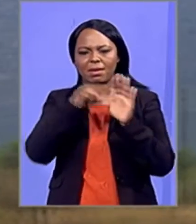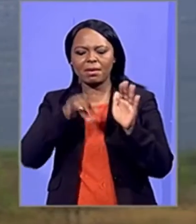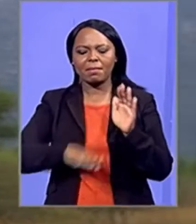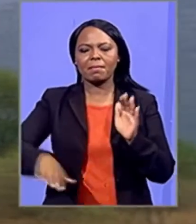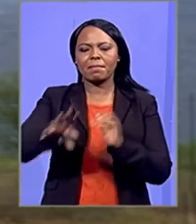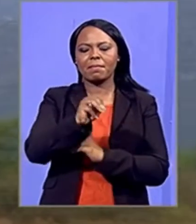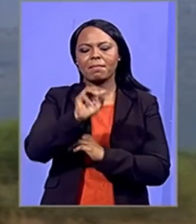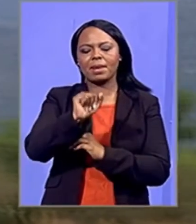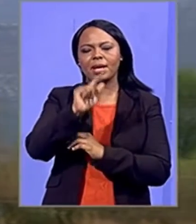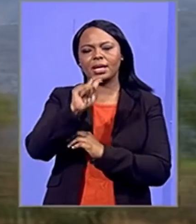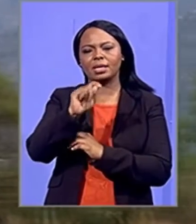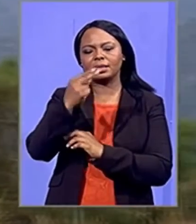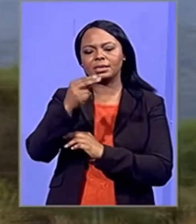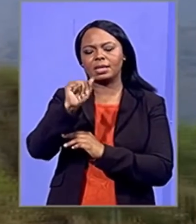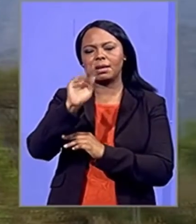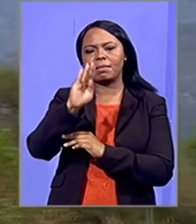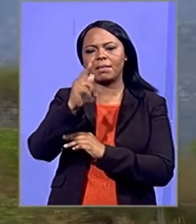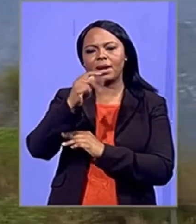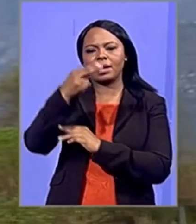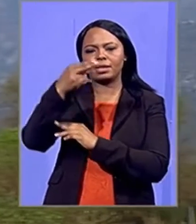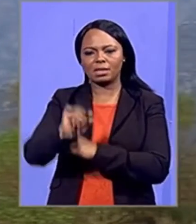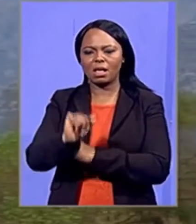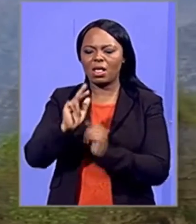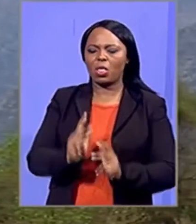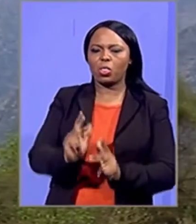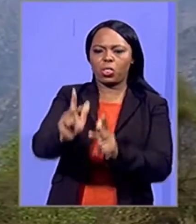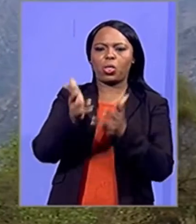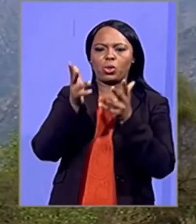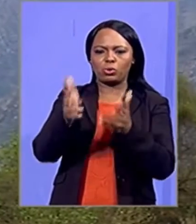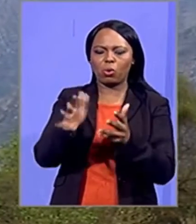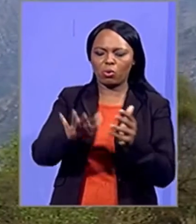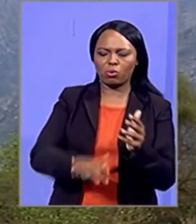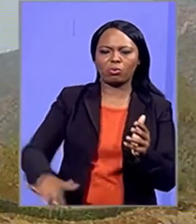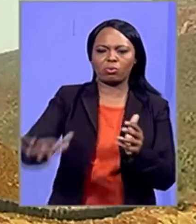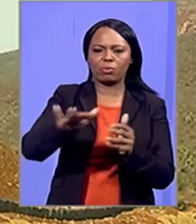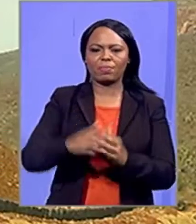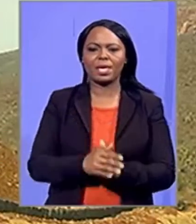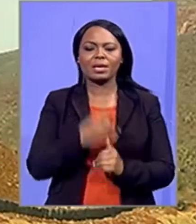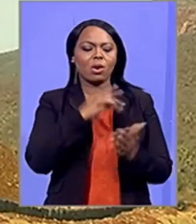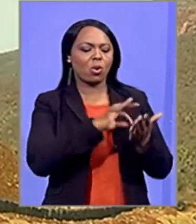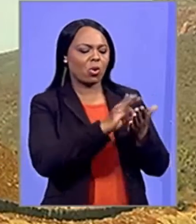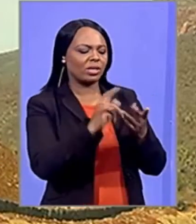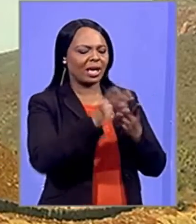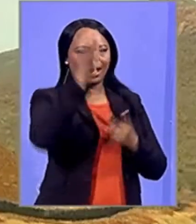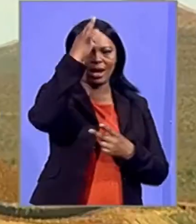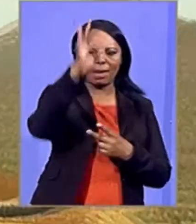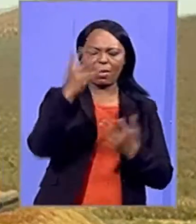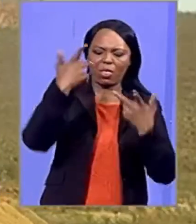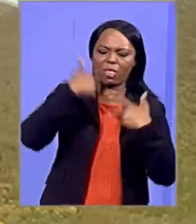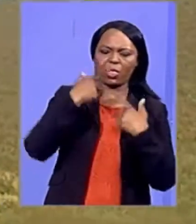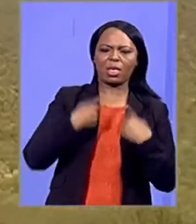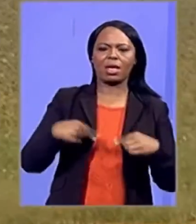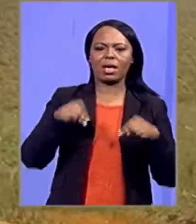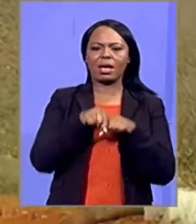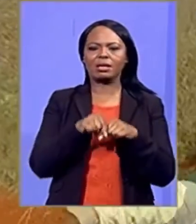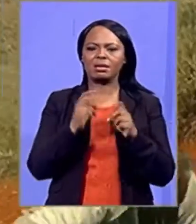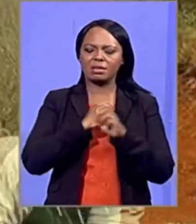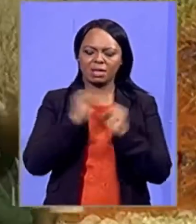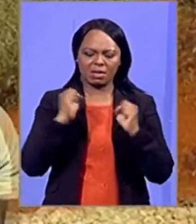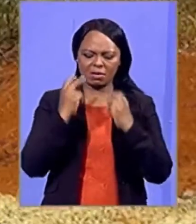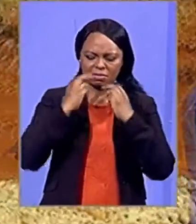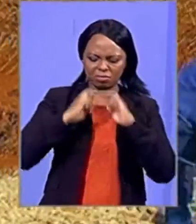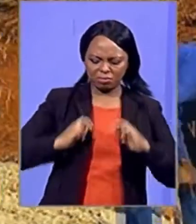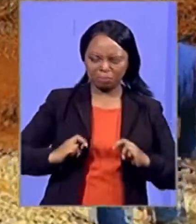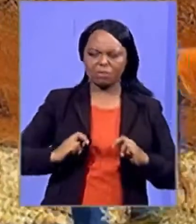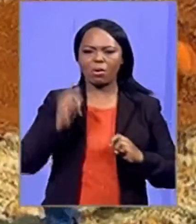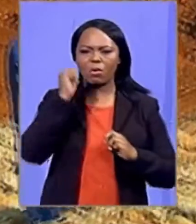Mathabatha yeo e tlogetšego e ahlamile. Ba re monkontraka le mmušo ba tlogetše nyanyeng ntle le gore ba hlahlobje marela ge mošomo